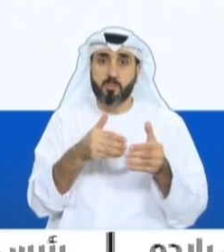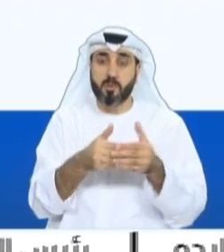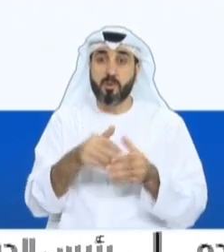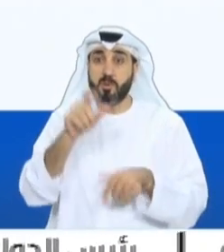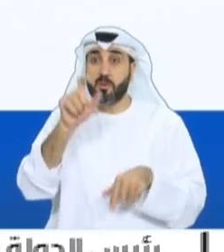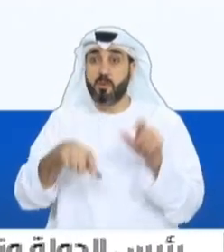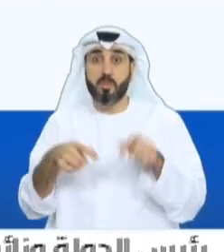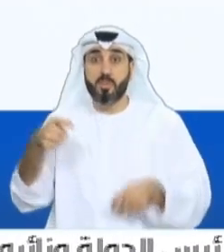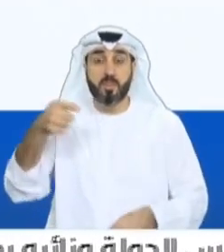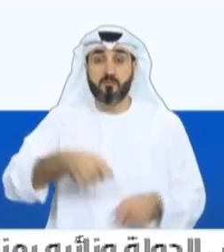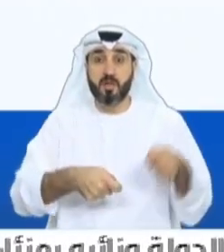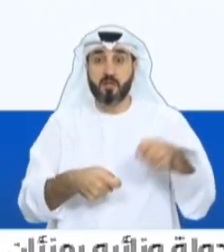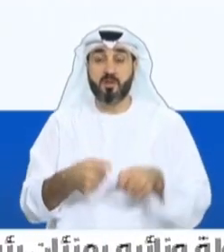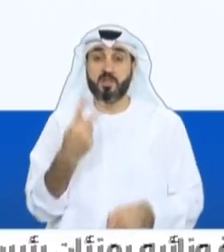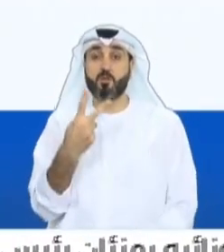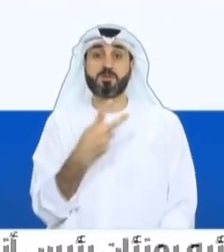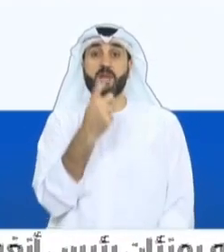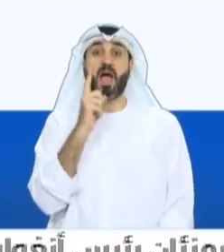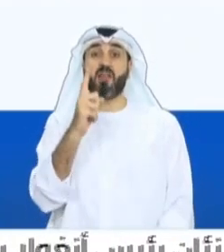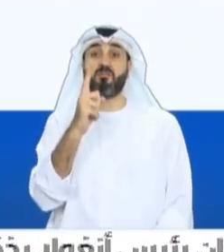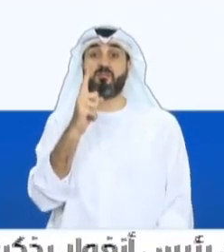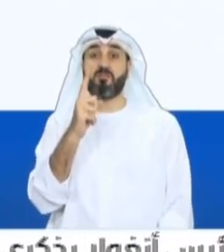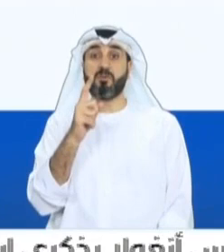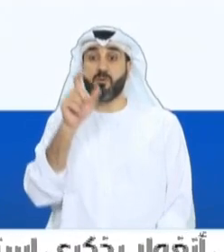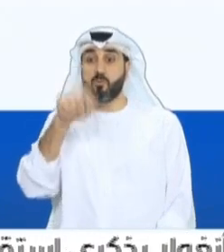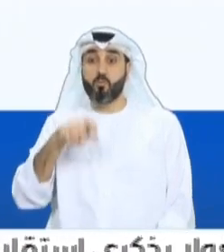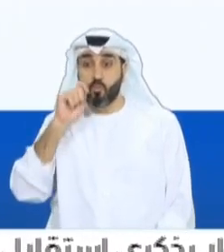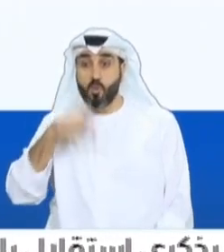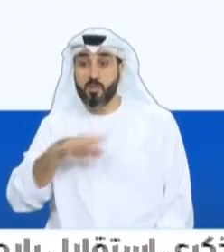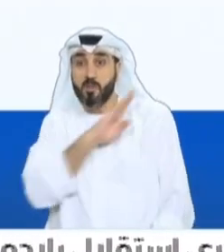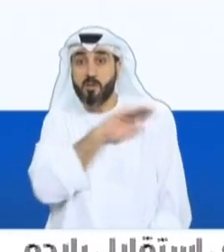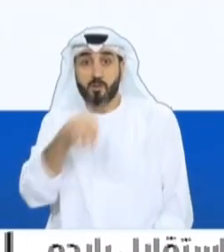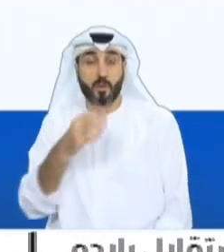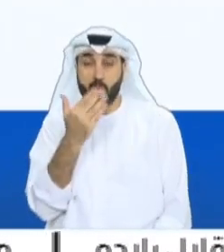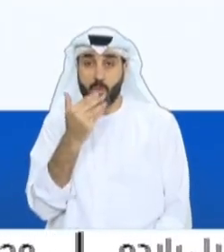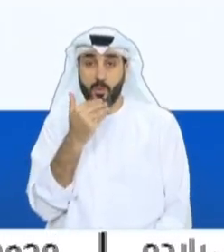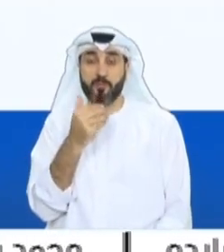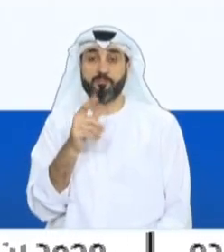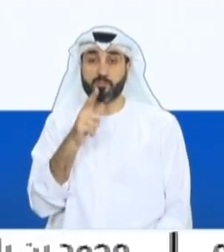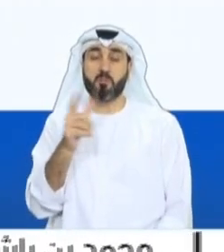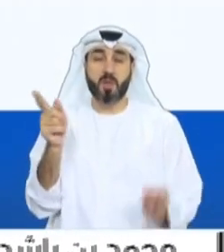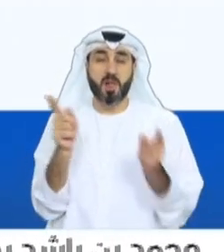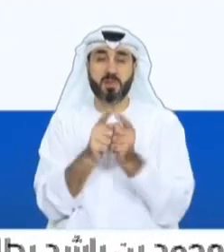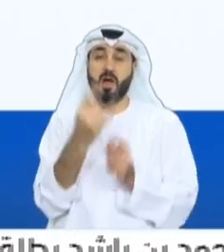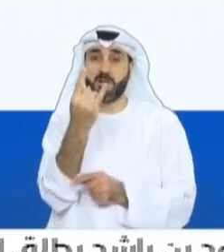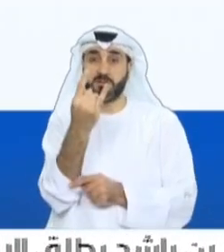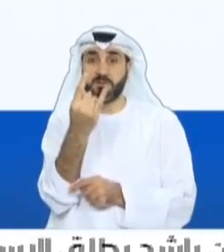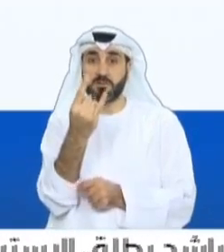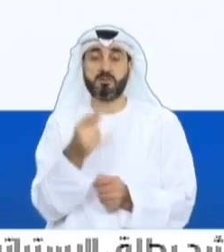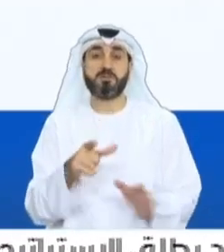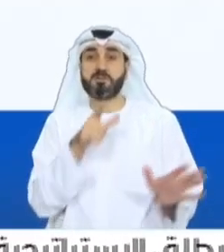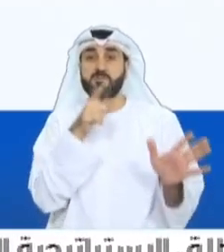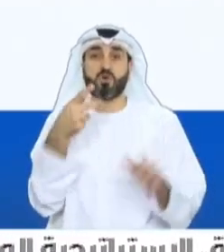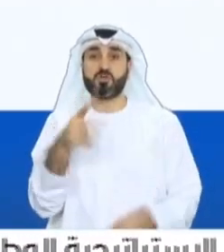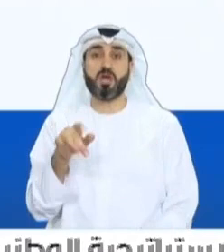مساهمة قيمتها 72,000 عن كل مواطن ما عينته. يعني باختصار لو كانوا 10